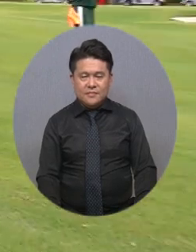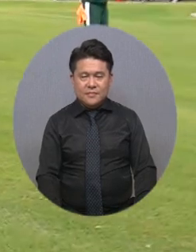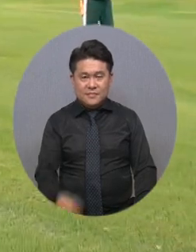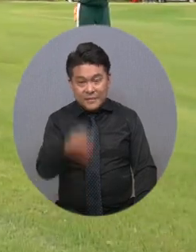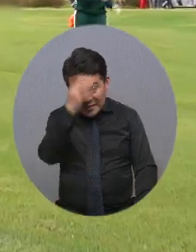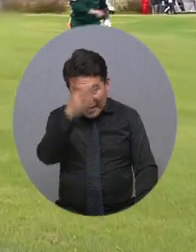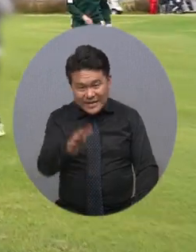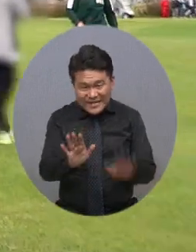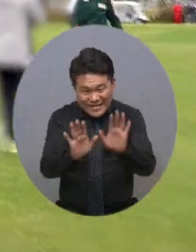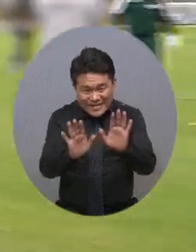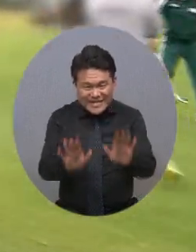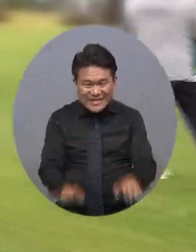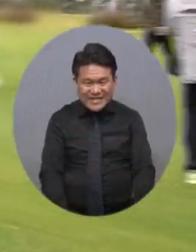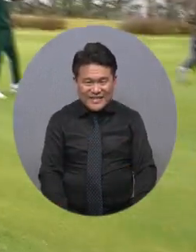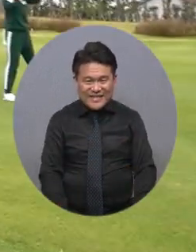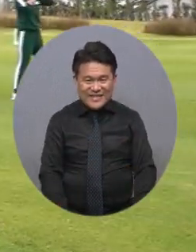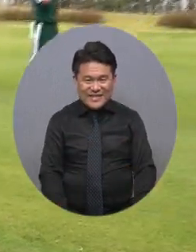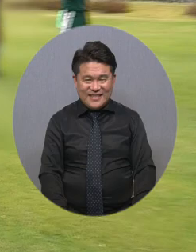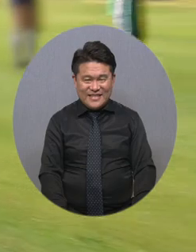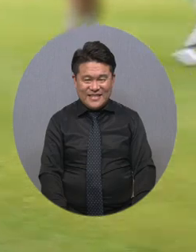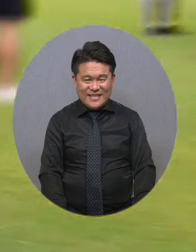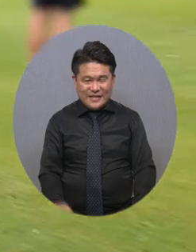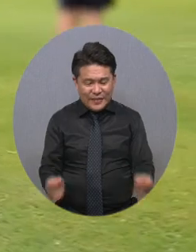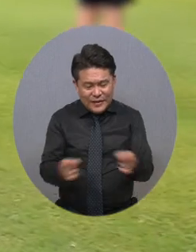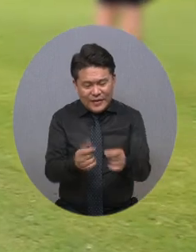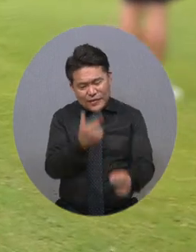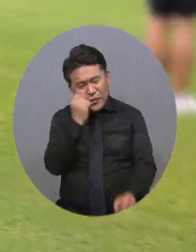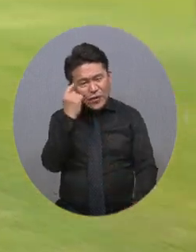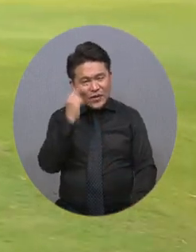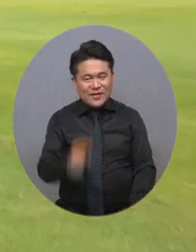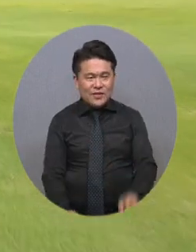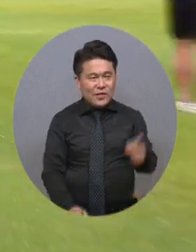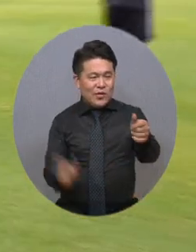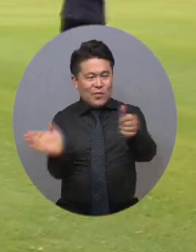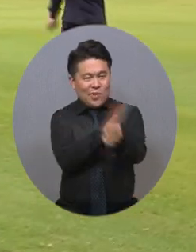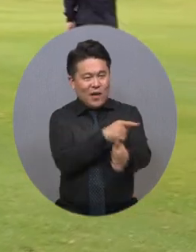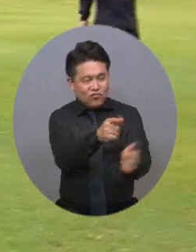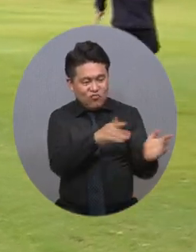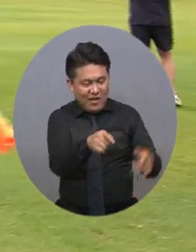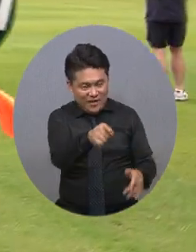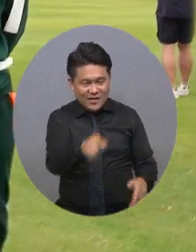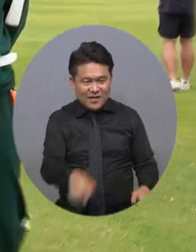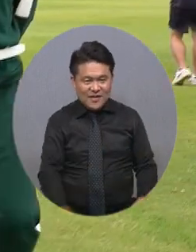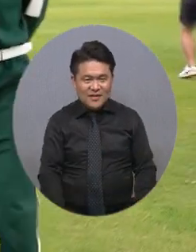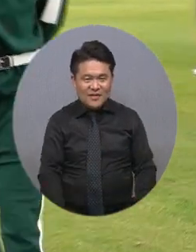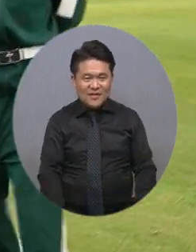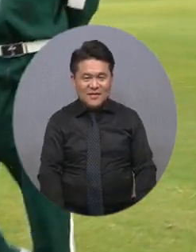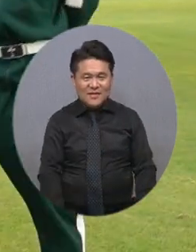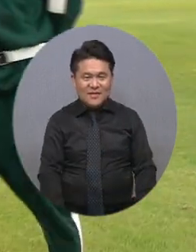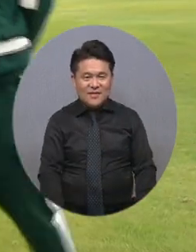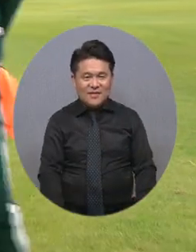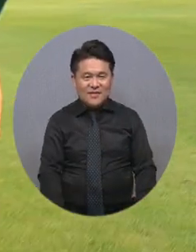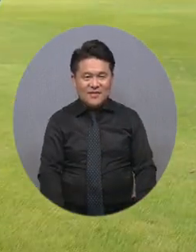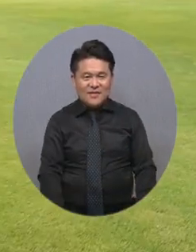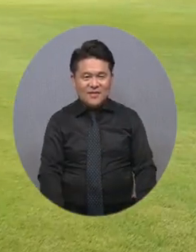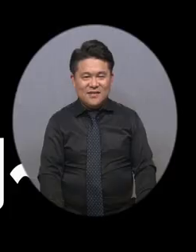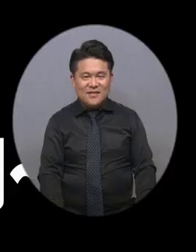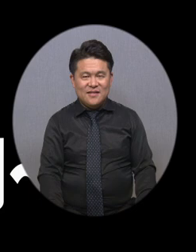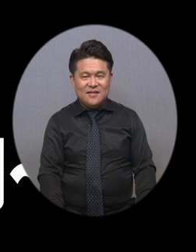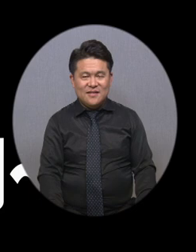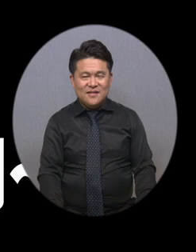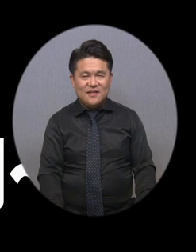미안해 456. 이거 짝, 아니, 왜 짧게 가지? 나한테 딱이 맞을 준비해요. 아니 그게 아니라 들어갔죠? 딱이 맞는다고 나한테.